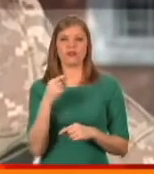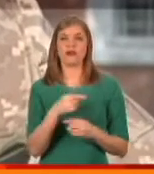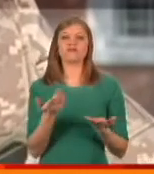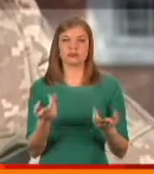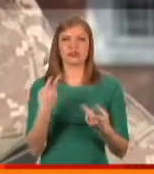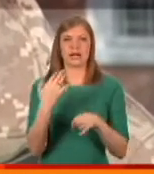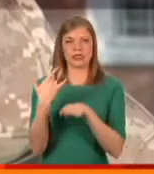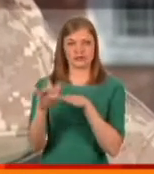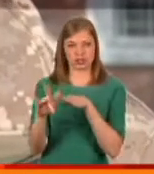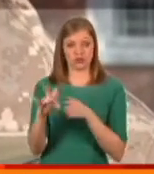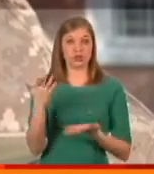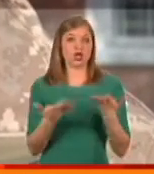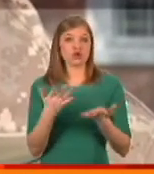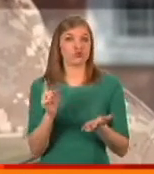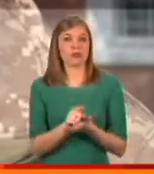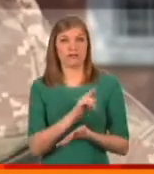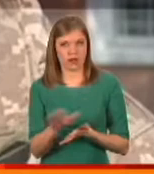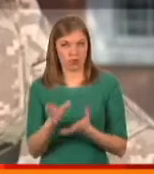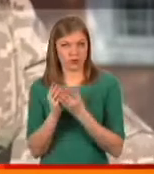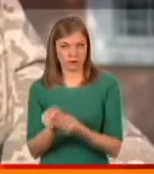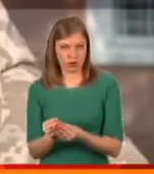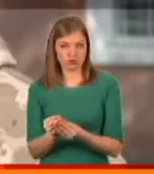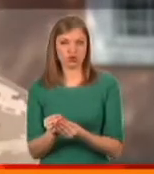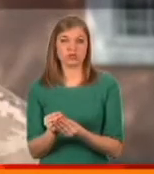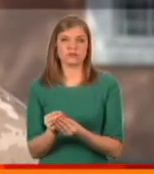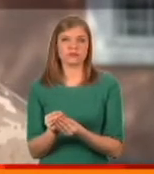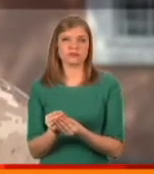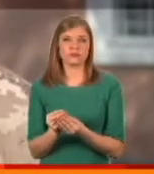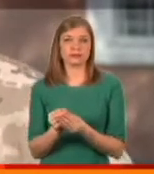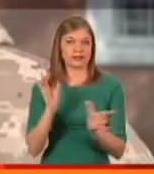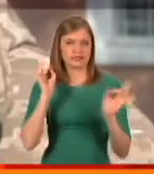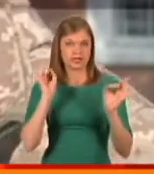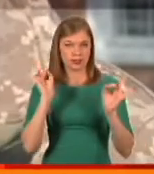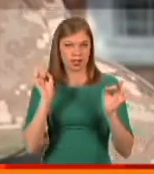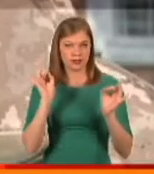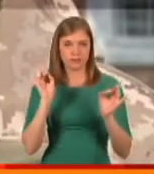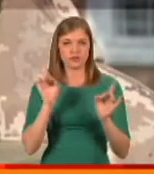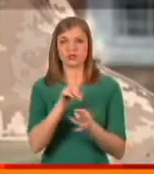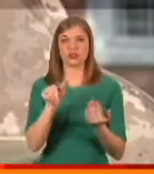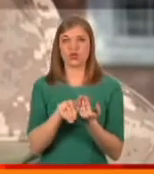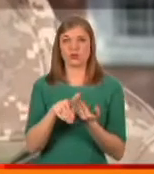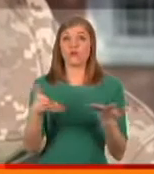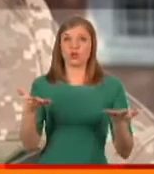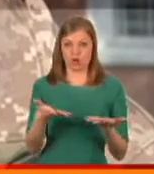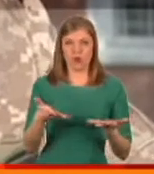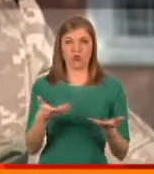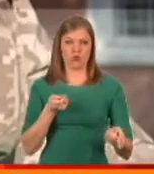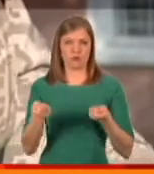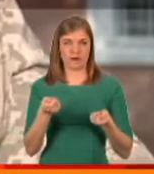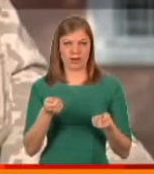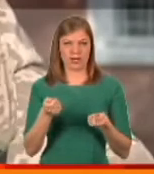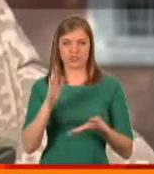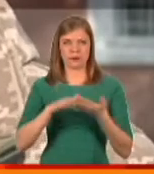призначений для знищення, якщо не вдалося придушити сигнал, за допомогою яким